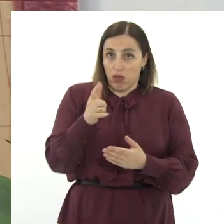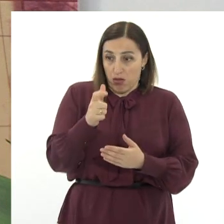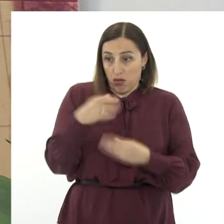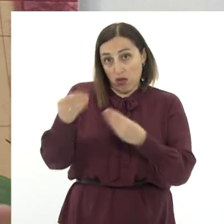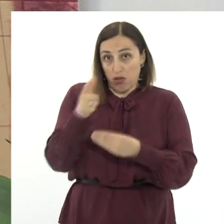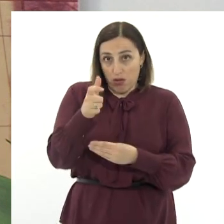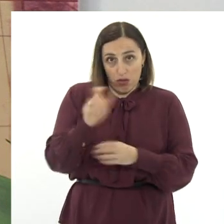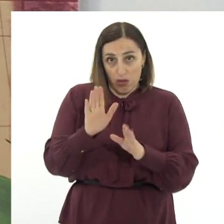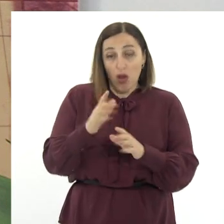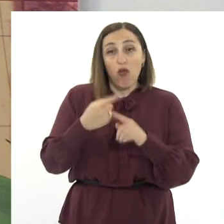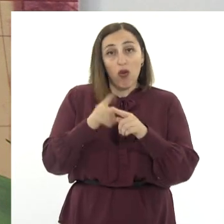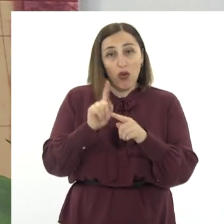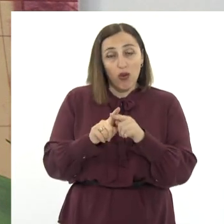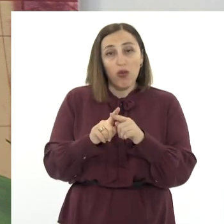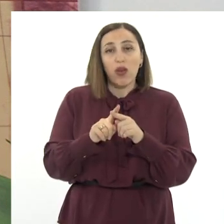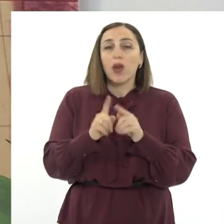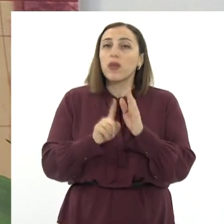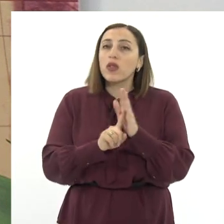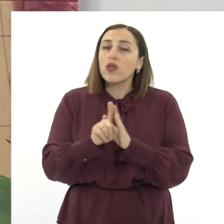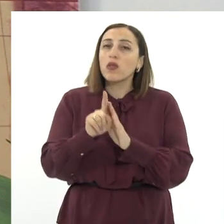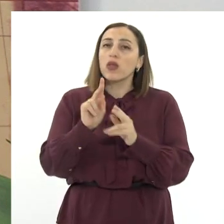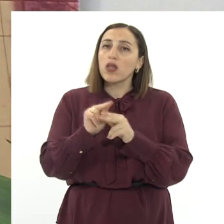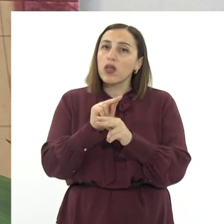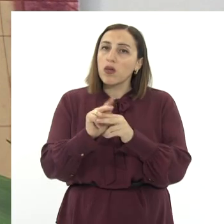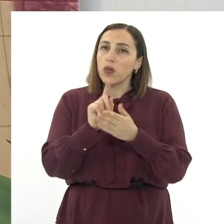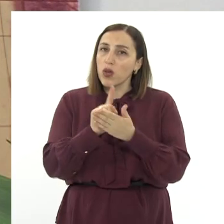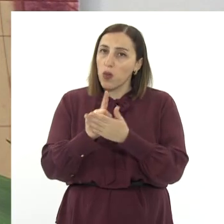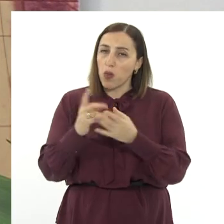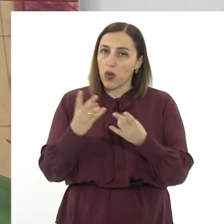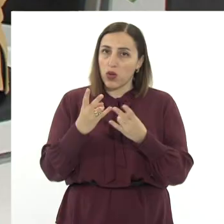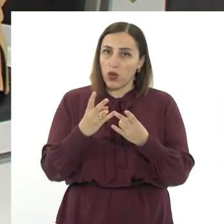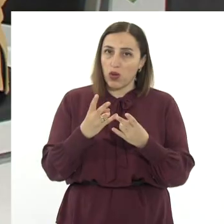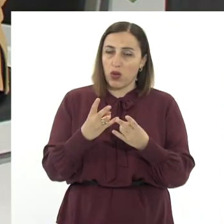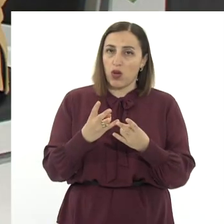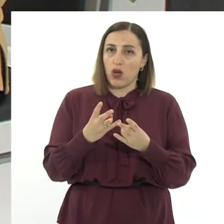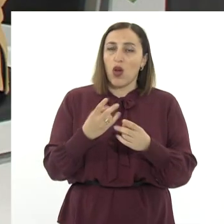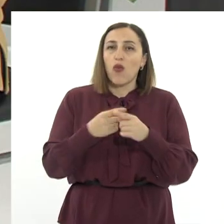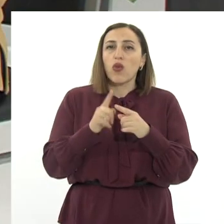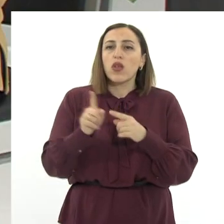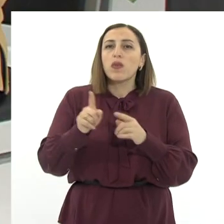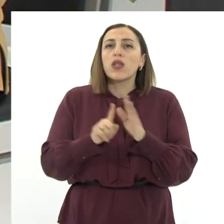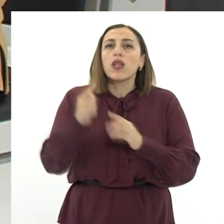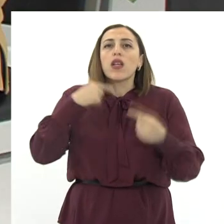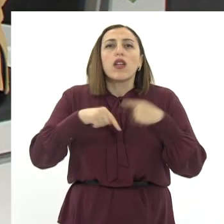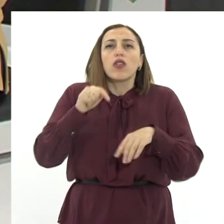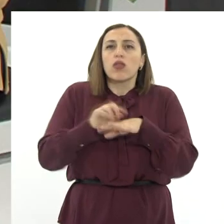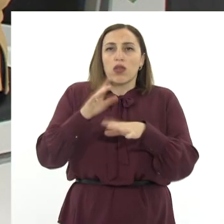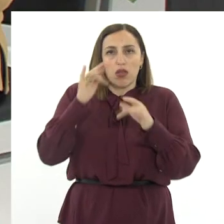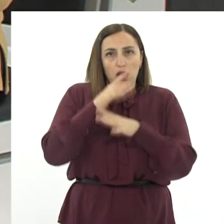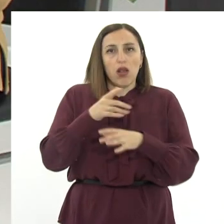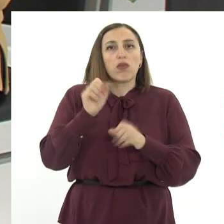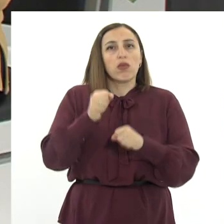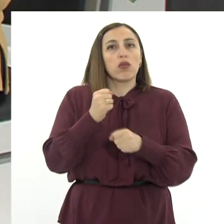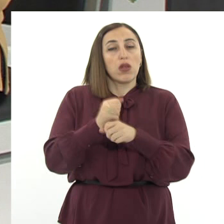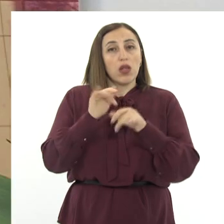դեռահասի զենք կտակ չեք տա, որտեղ նրա էմոցիոնալ շկալան ներողություն խոսքից համար բավական հզոր է, նա էմոցիոնալ հետաք